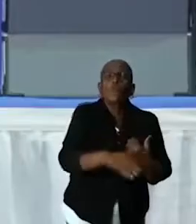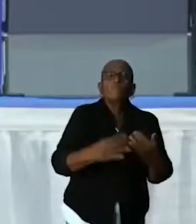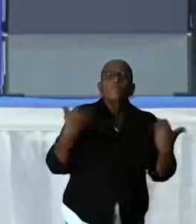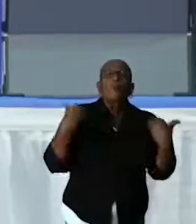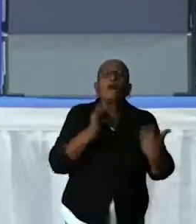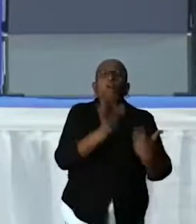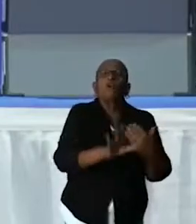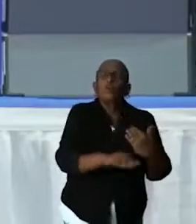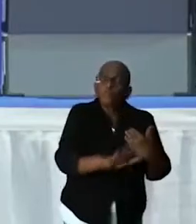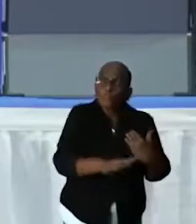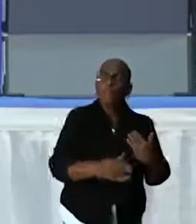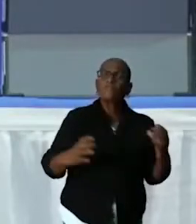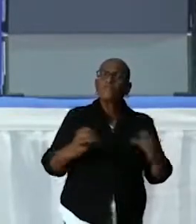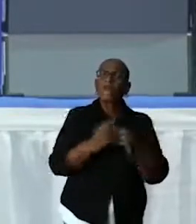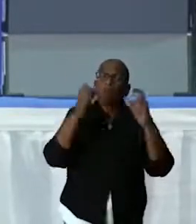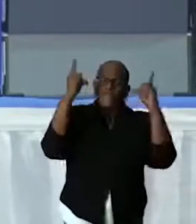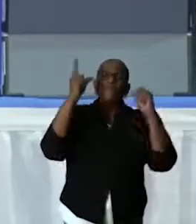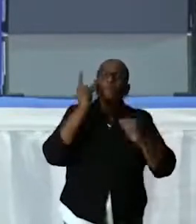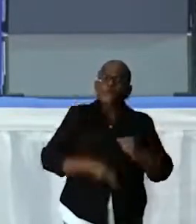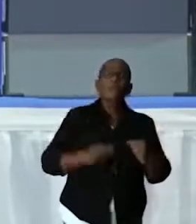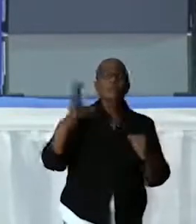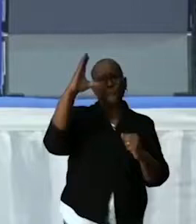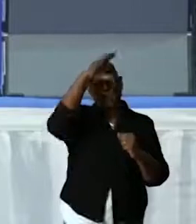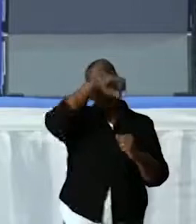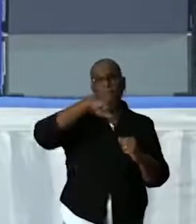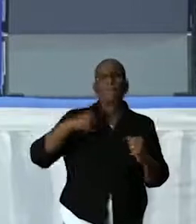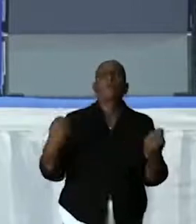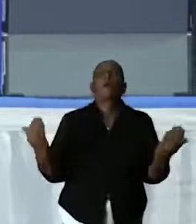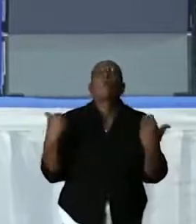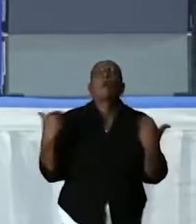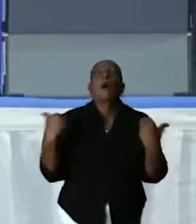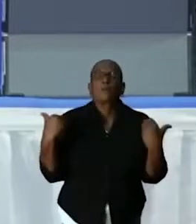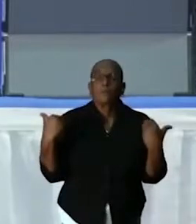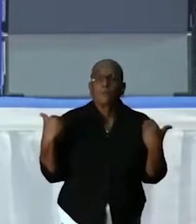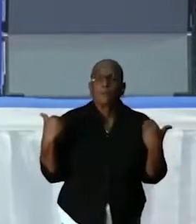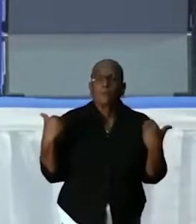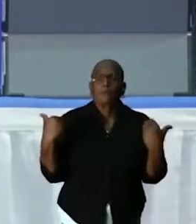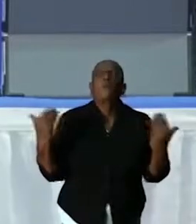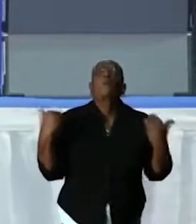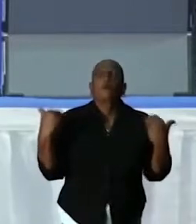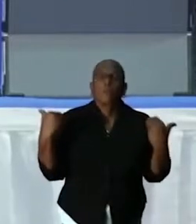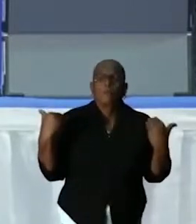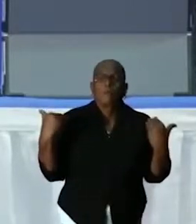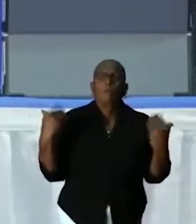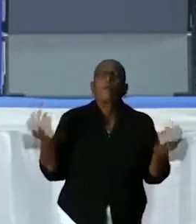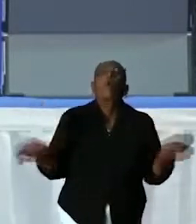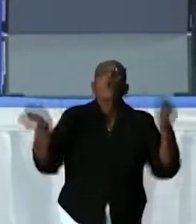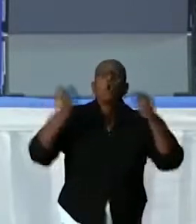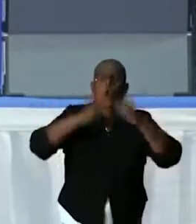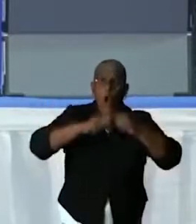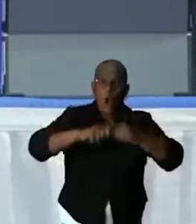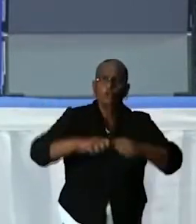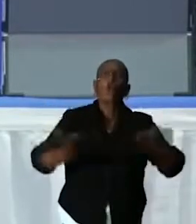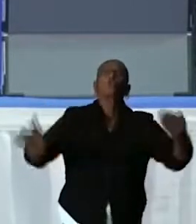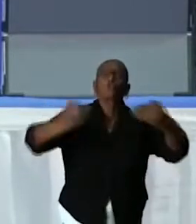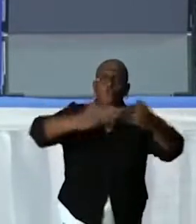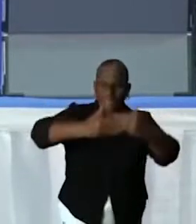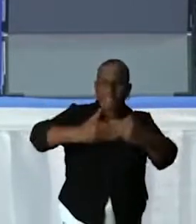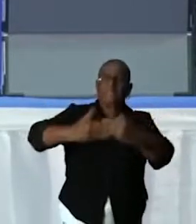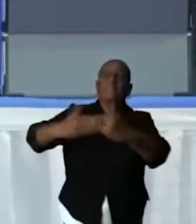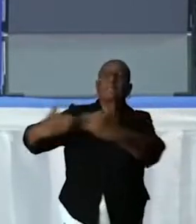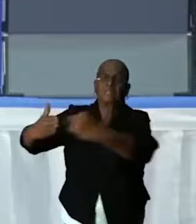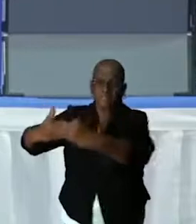De samenleving moet ook kunnen begrijpen, namelijk waarom er een lockdown is